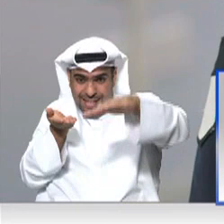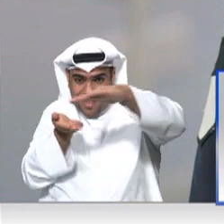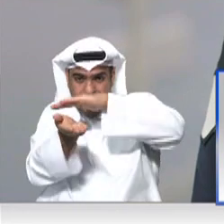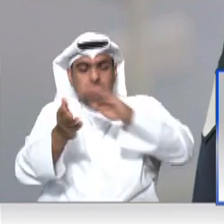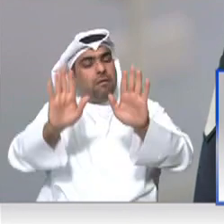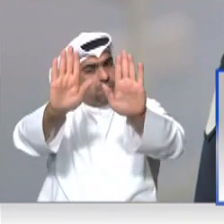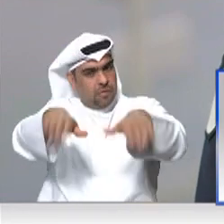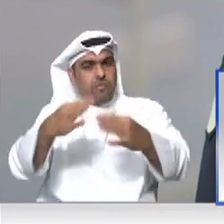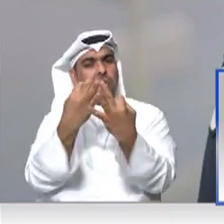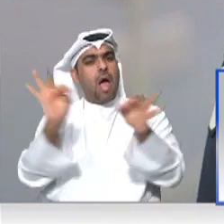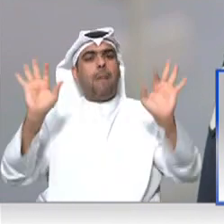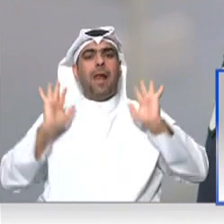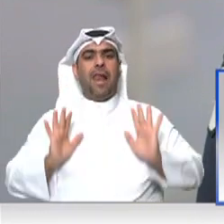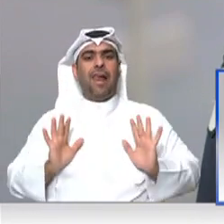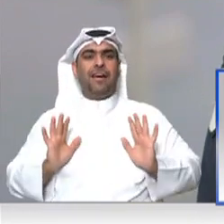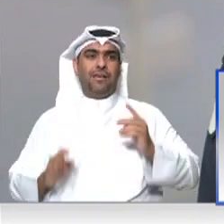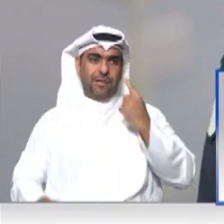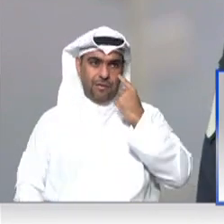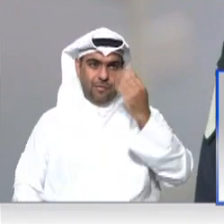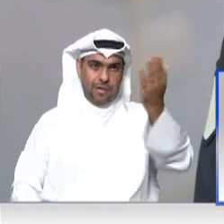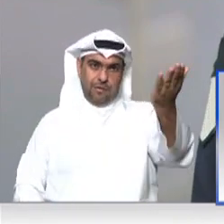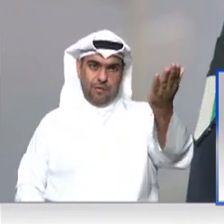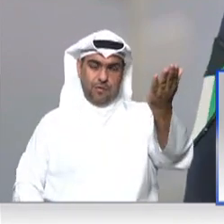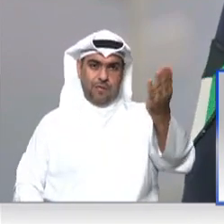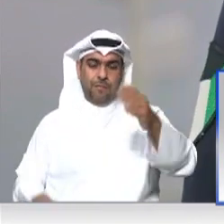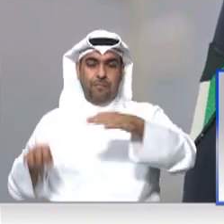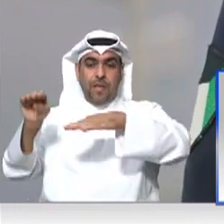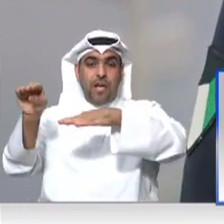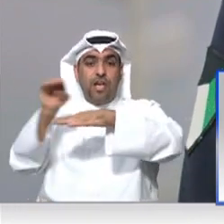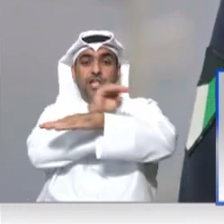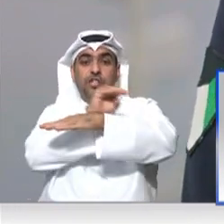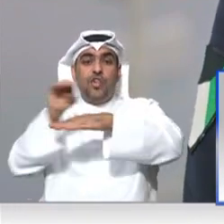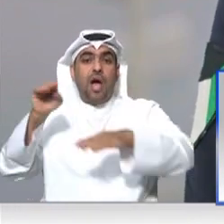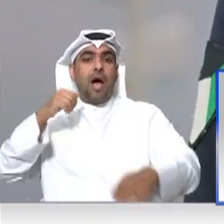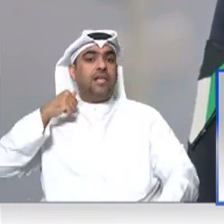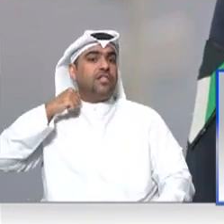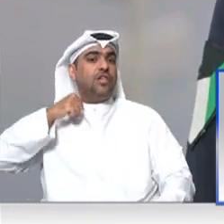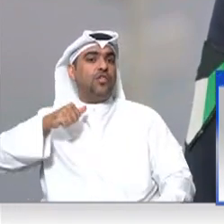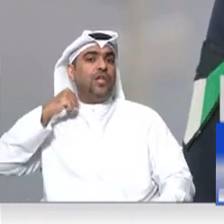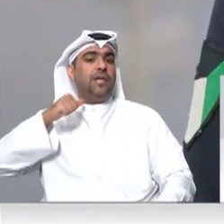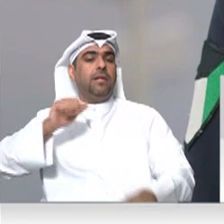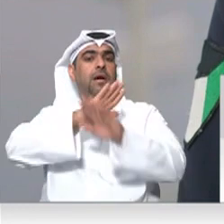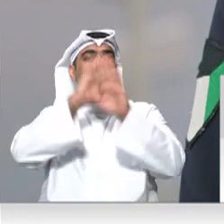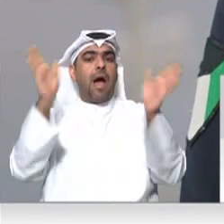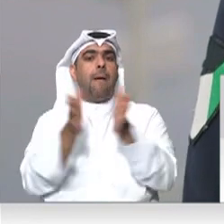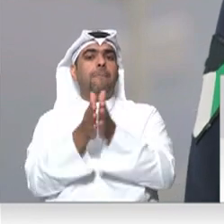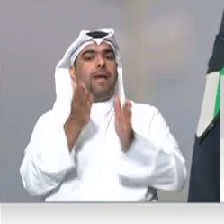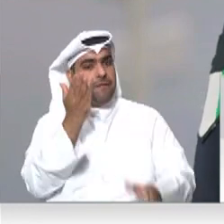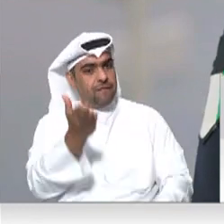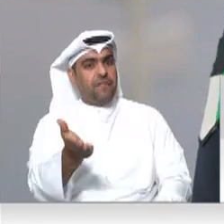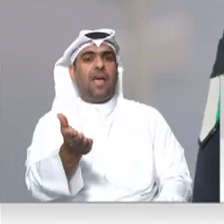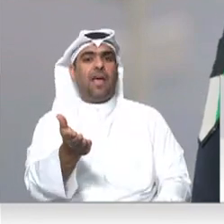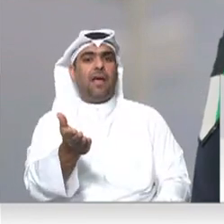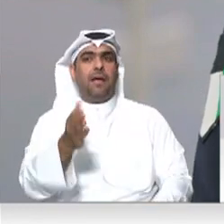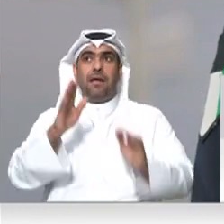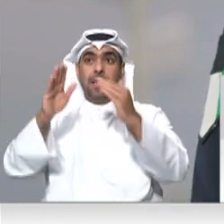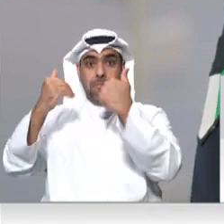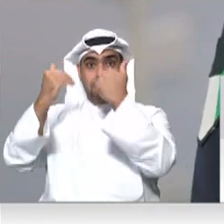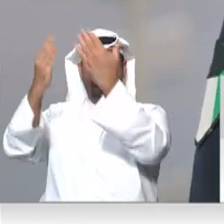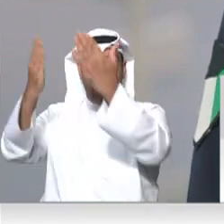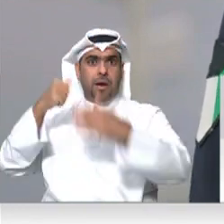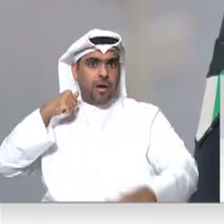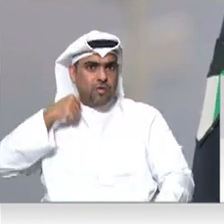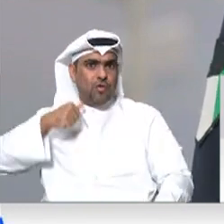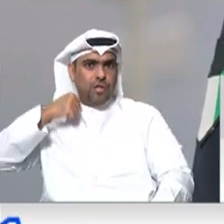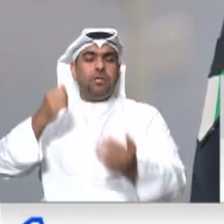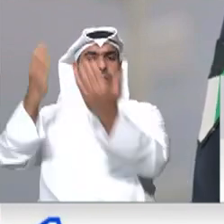الأنظمة والتكنولوجيا الحديثة وعلى أحدث الأجهزة الطبية اللي راح يتم استخدامها لتوفير